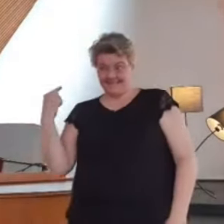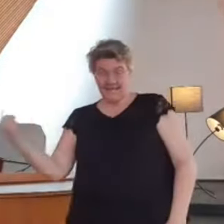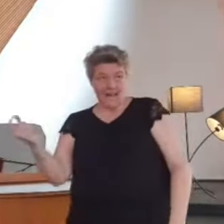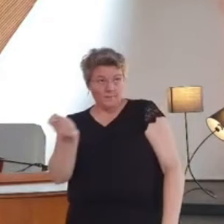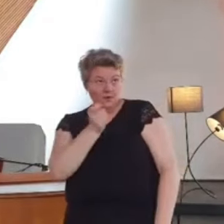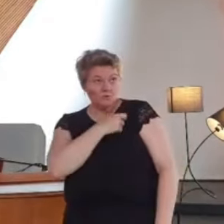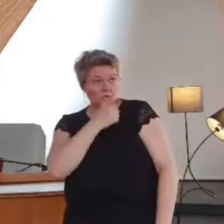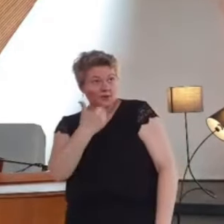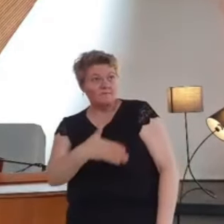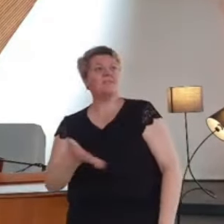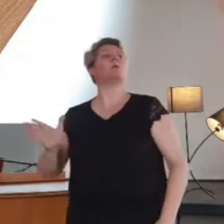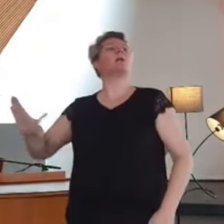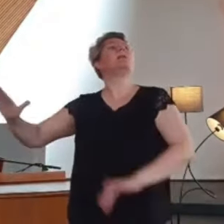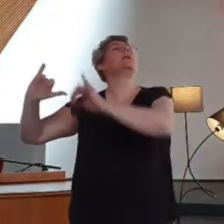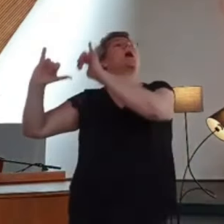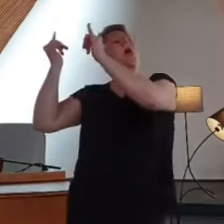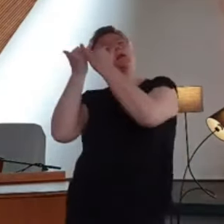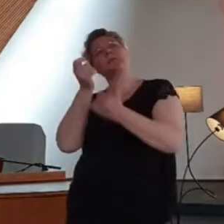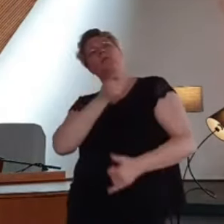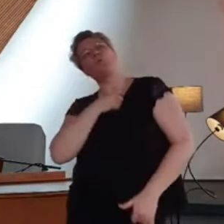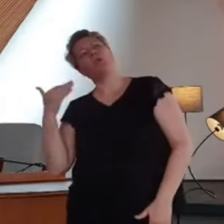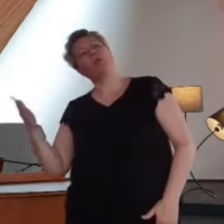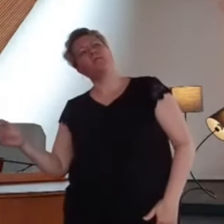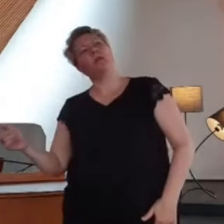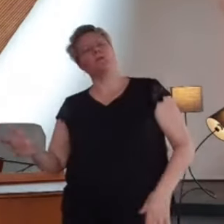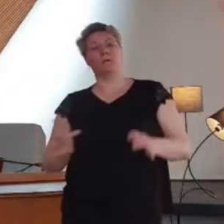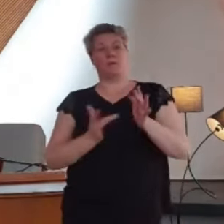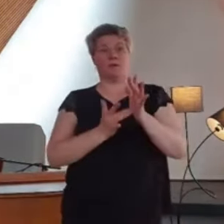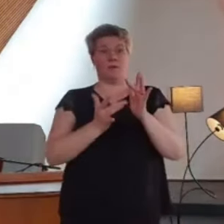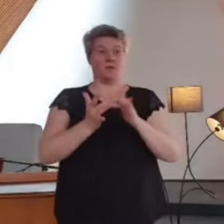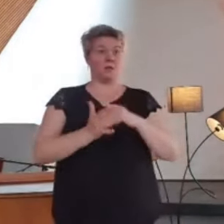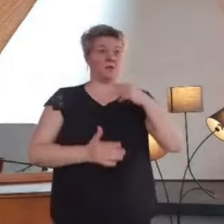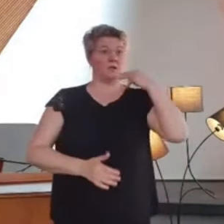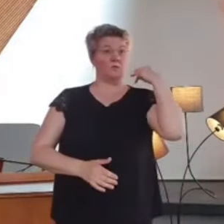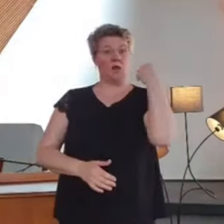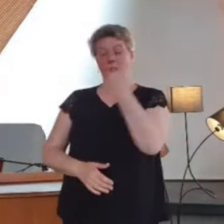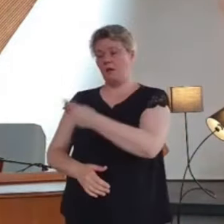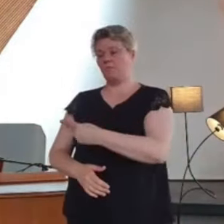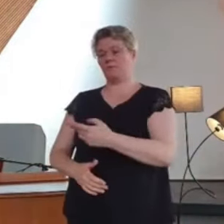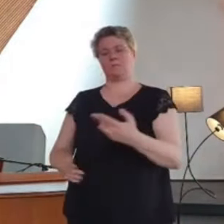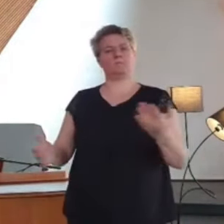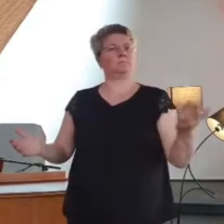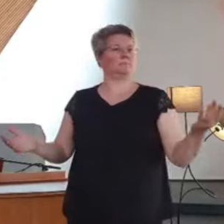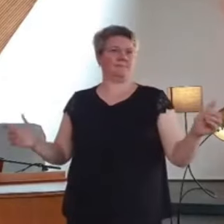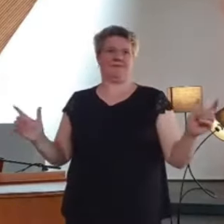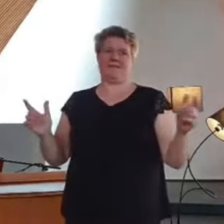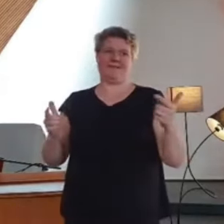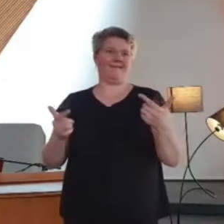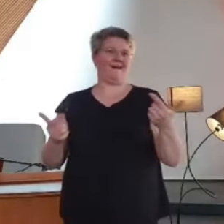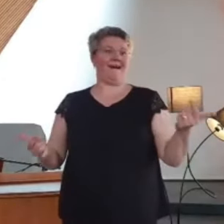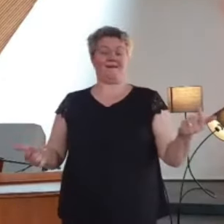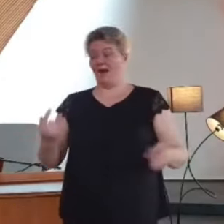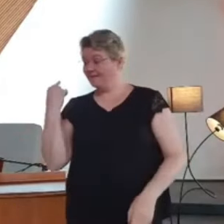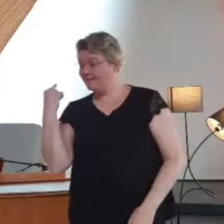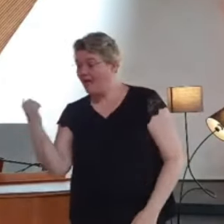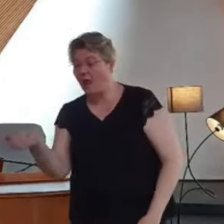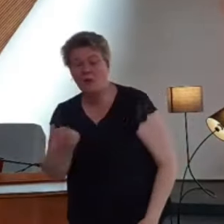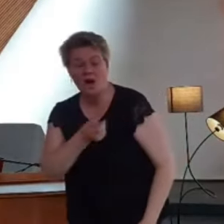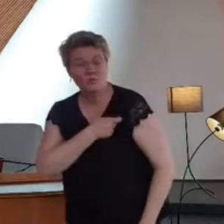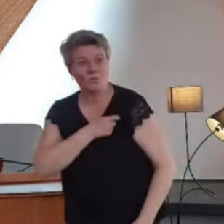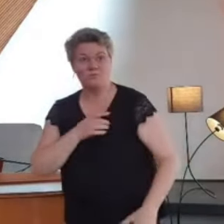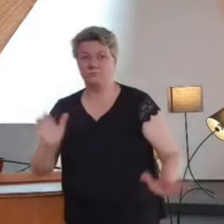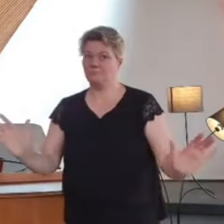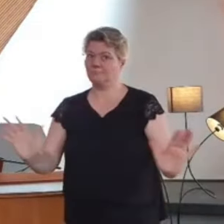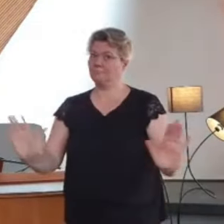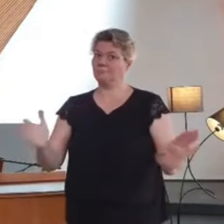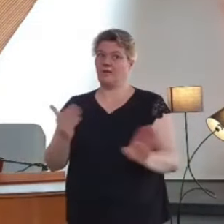Mann oder seine Eltern? Und Jesus antwortet: Weder war er selbst ein Sünder, noch waren